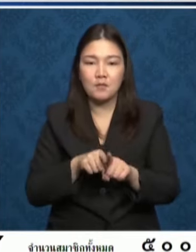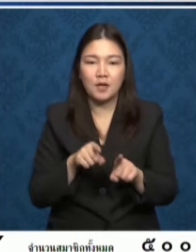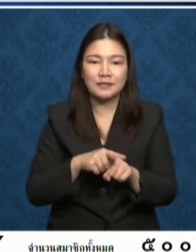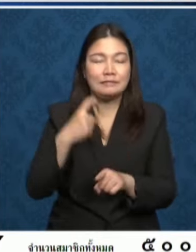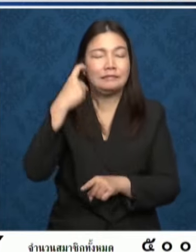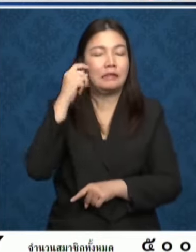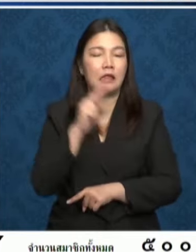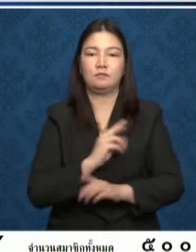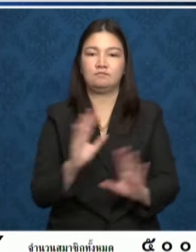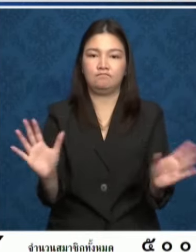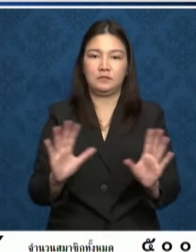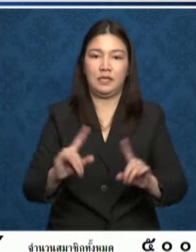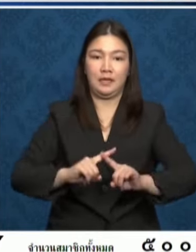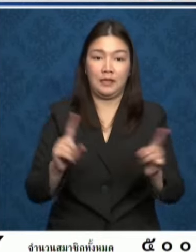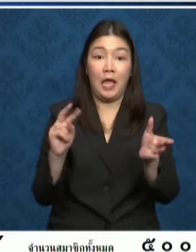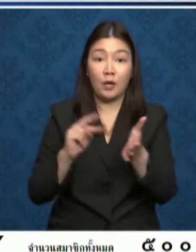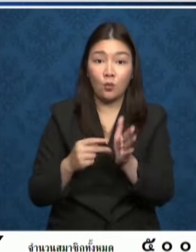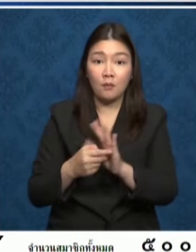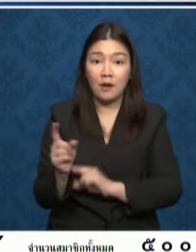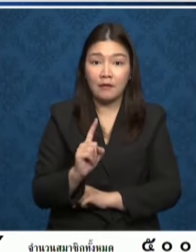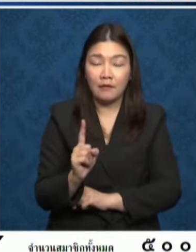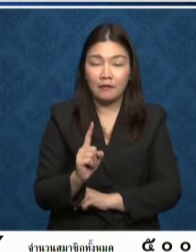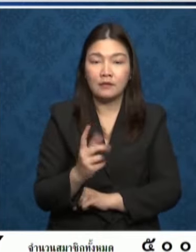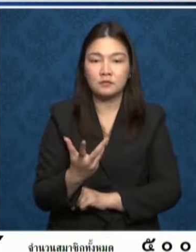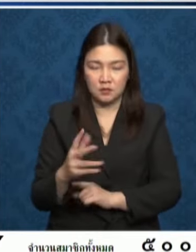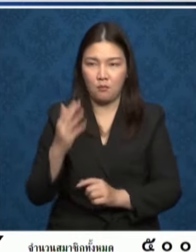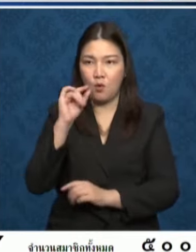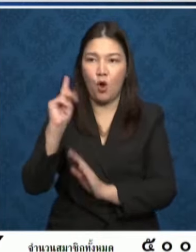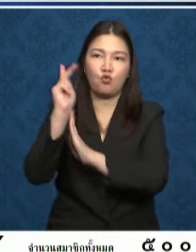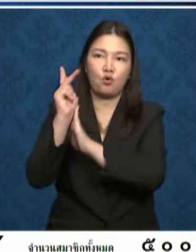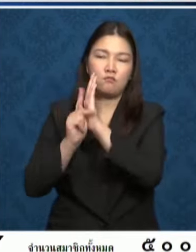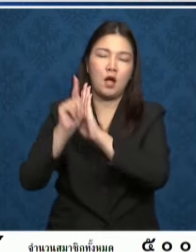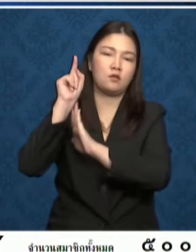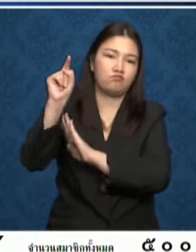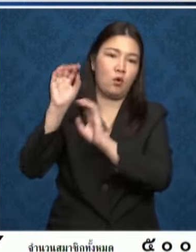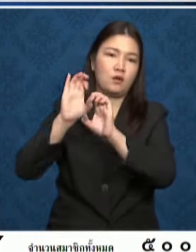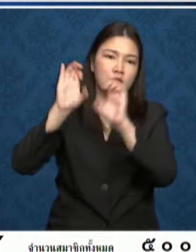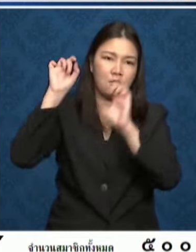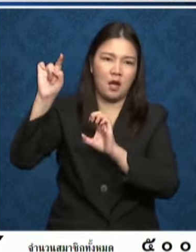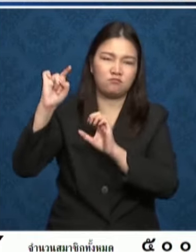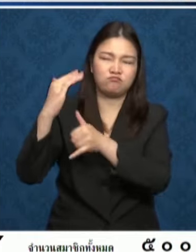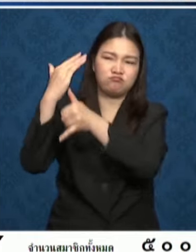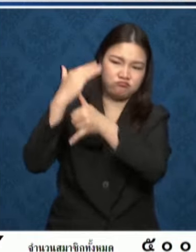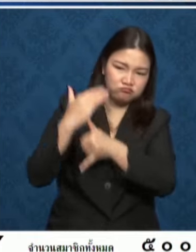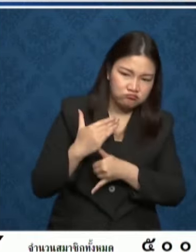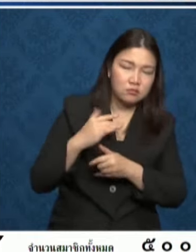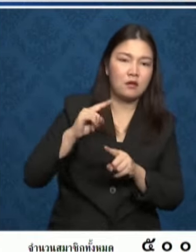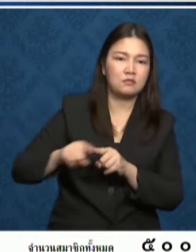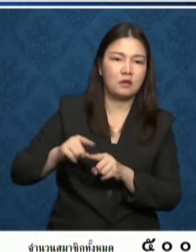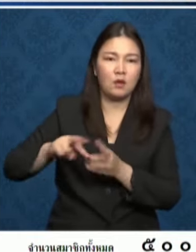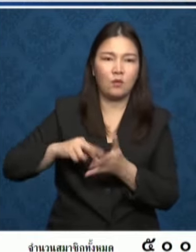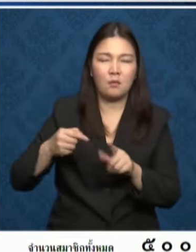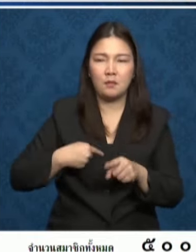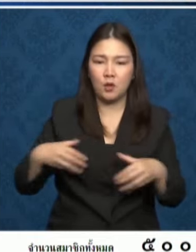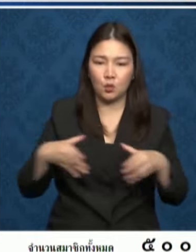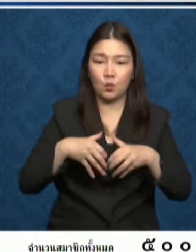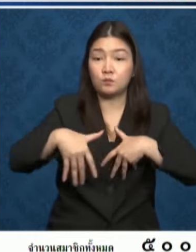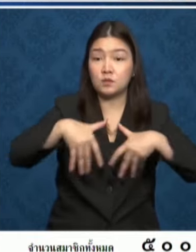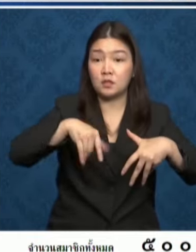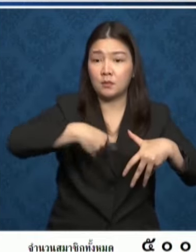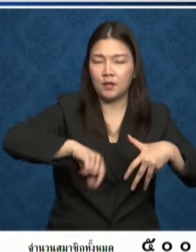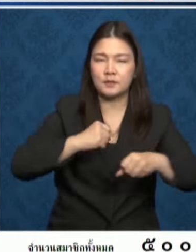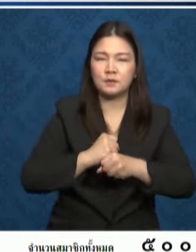แต่เป็นผลมาจากกฎหมายและนโยบายของรัฐที่ไม่เป็นธรรมกดขี่กดทับทำให้กลุ่มชาติพันธุ์ไม่มี